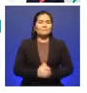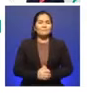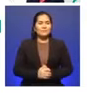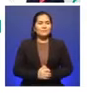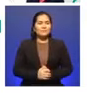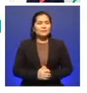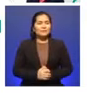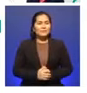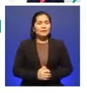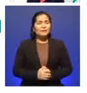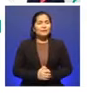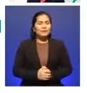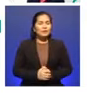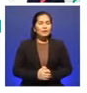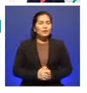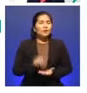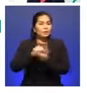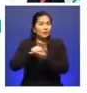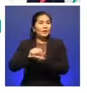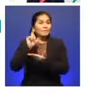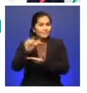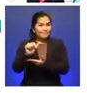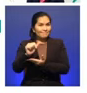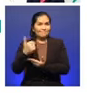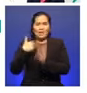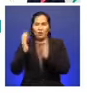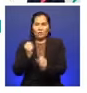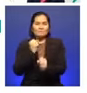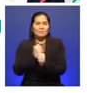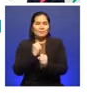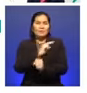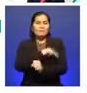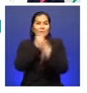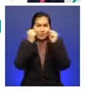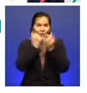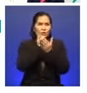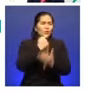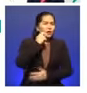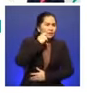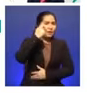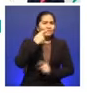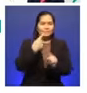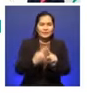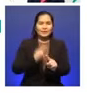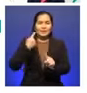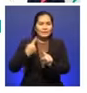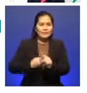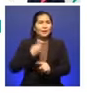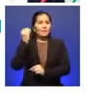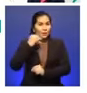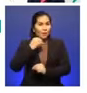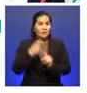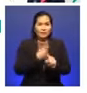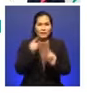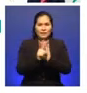และแม่ข่ายนะคะสถานบริการแม่ข่ายก็จัดเจ้าหน้าที่เข้าไปถอนฟันทุกเดือนละ 1-2